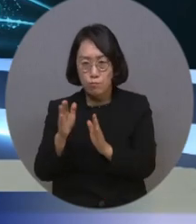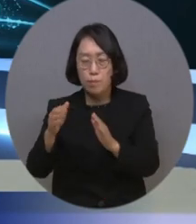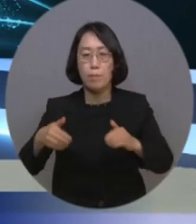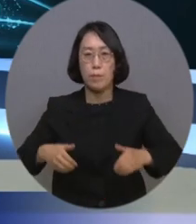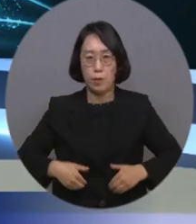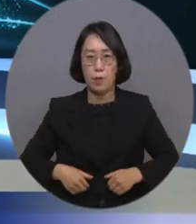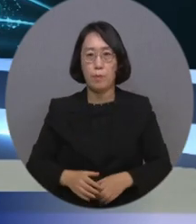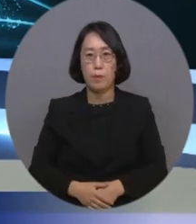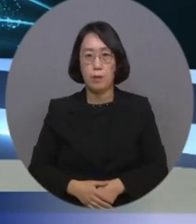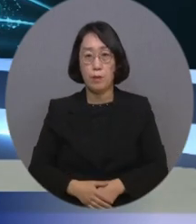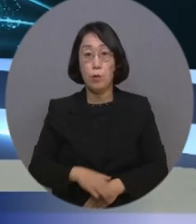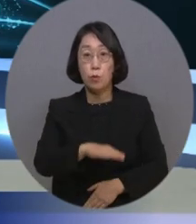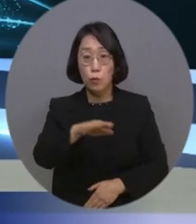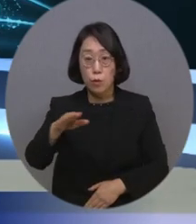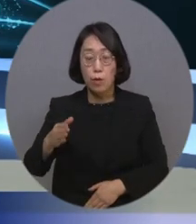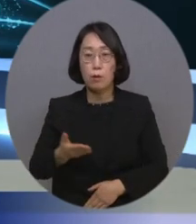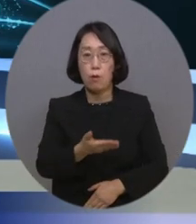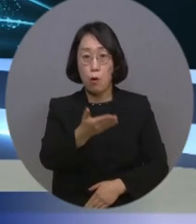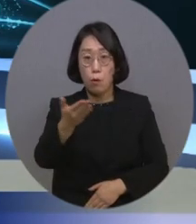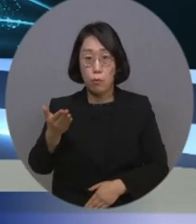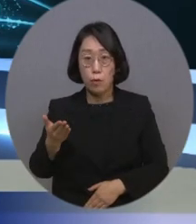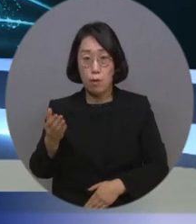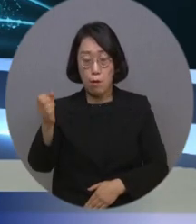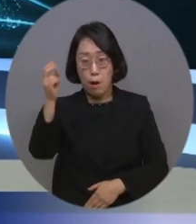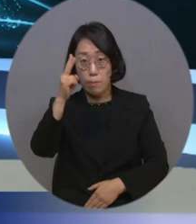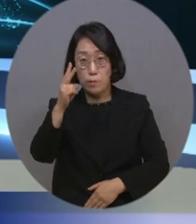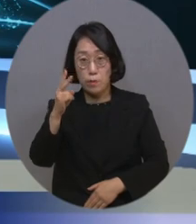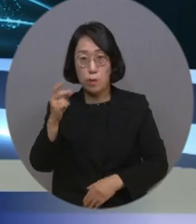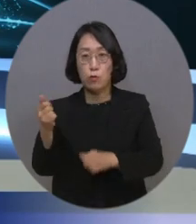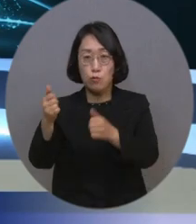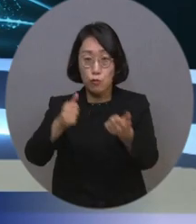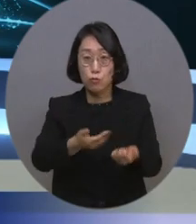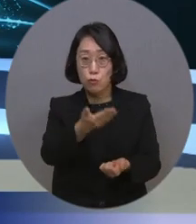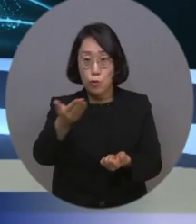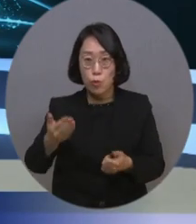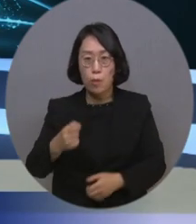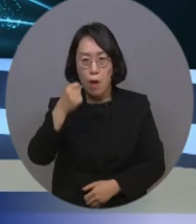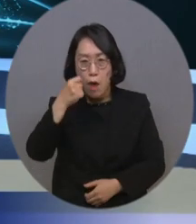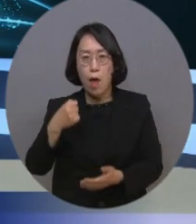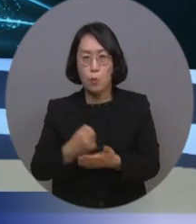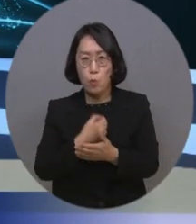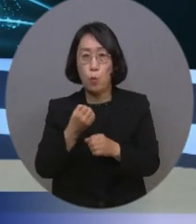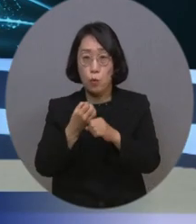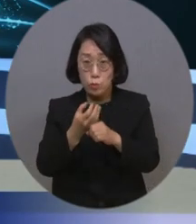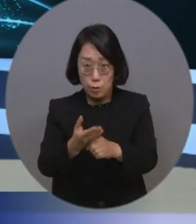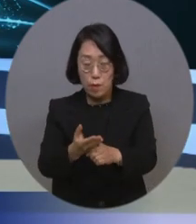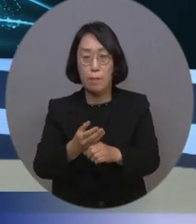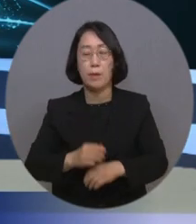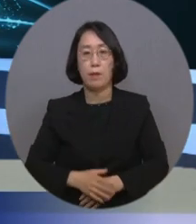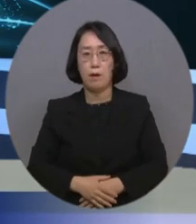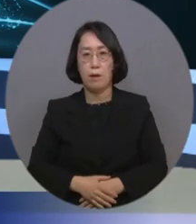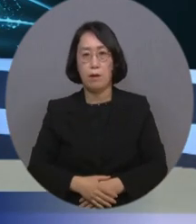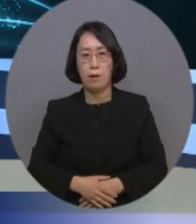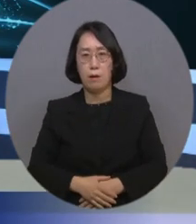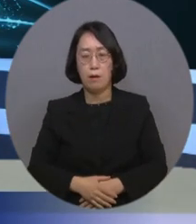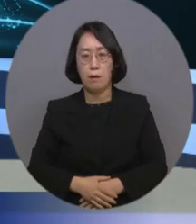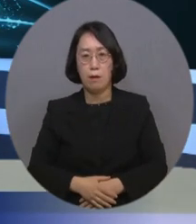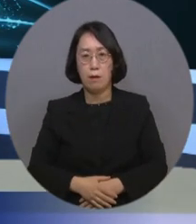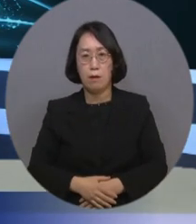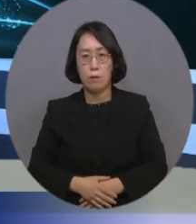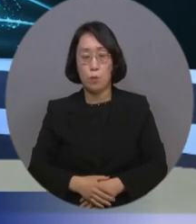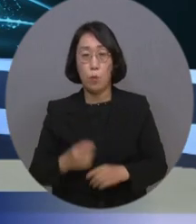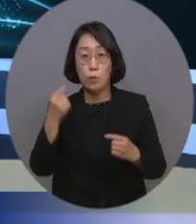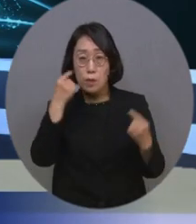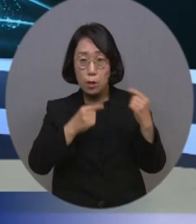뒤따라야겠습니다. 복지TV는 불의의 사고로 희생된 분들의 명복을 빌며 깊은 애도를 표합니다. 이